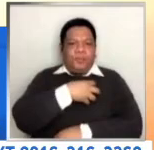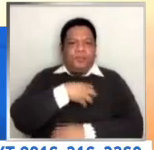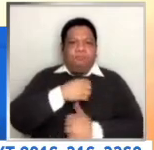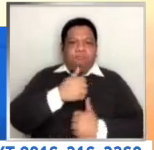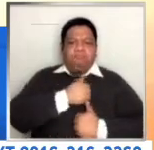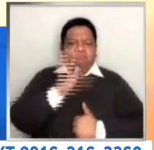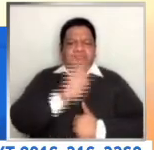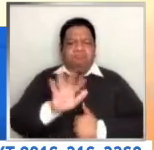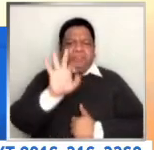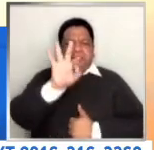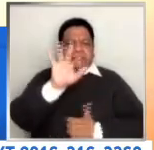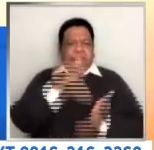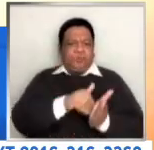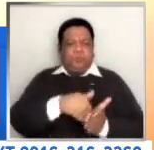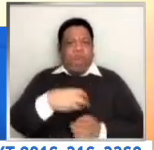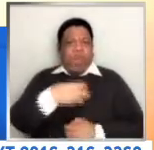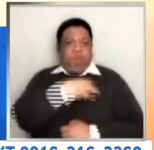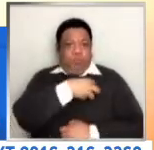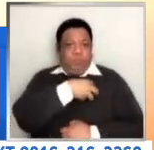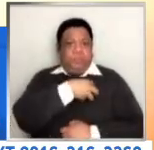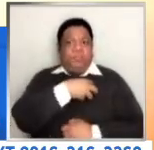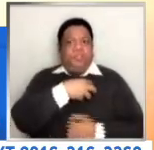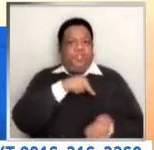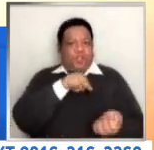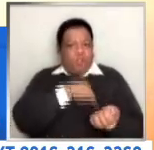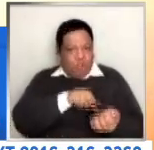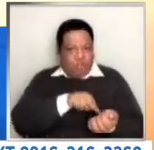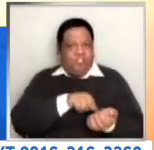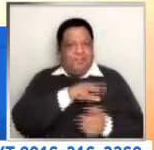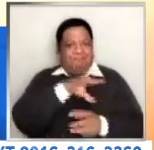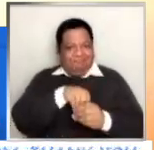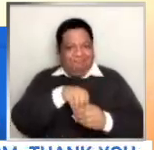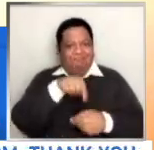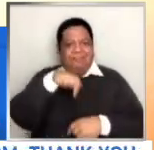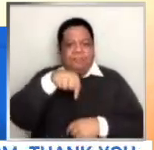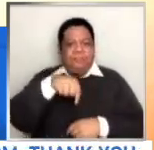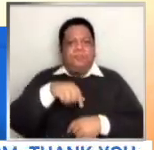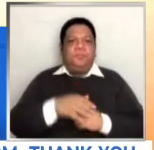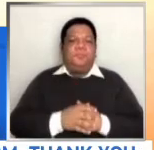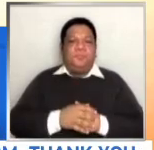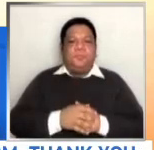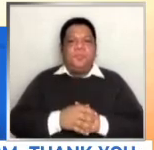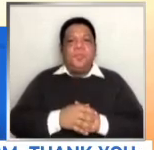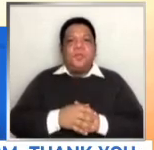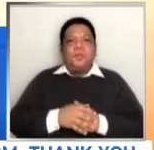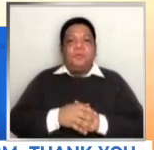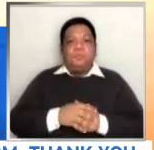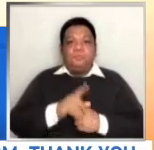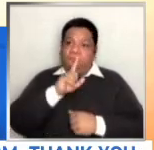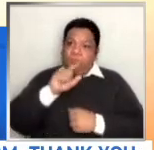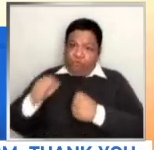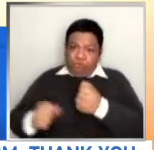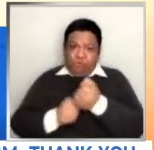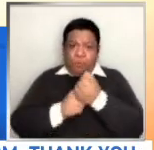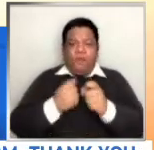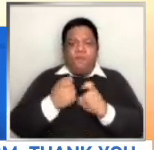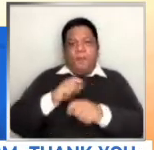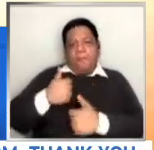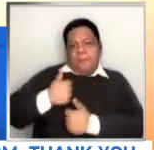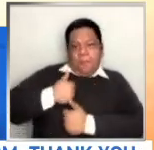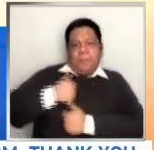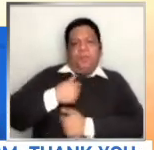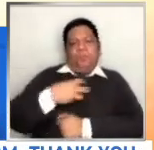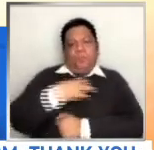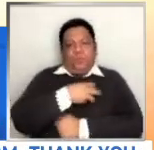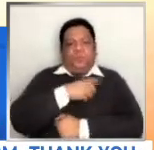policemen, nurses na police doing non-nursing job. So reinforcement galing military and police ang kailangan po ngayon.